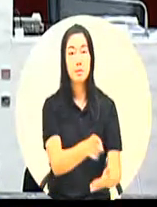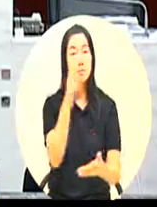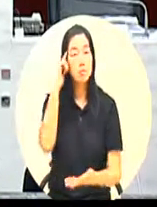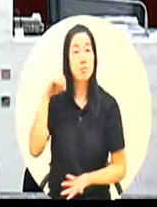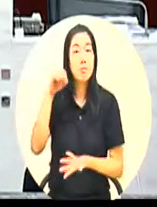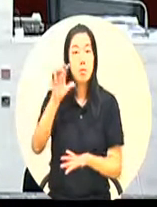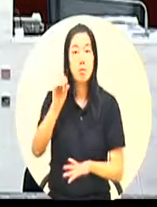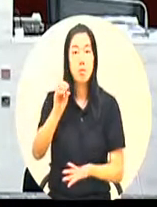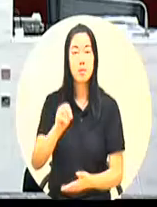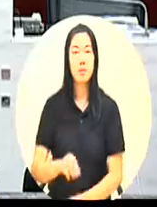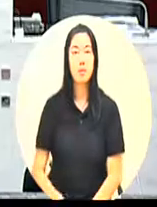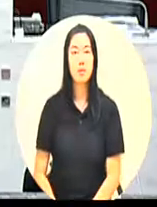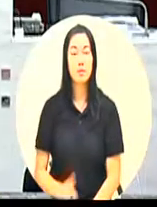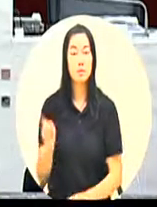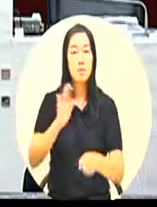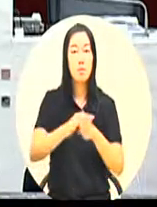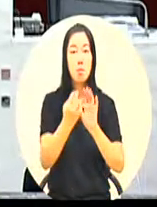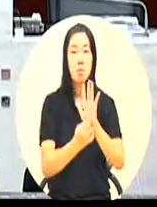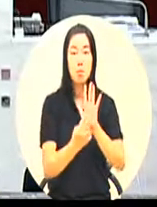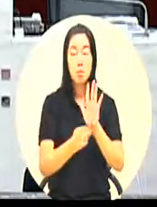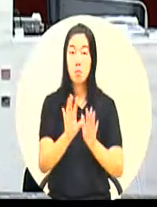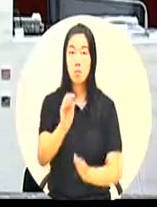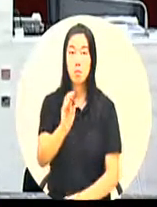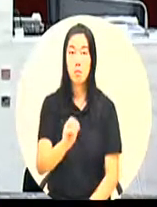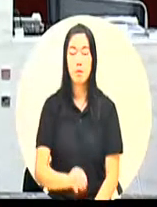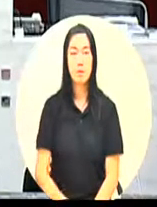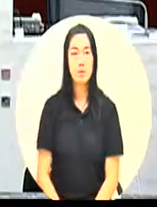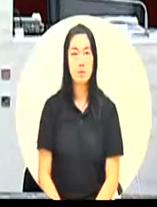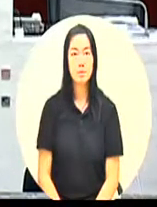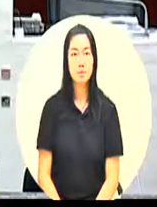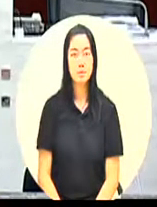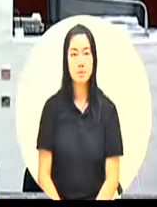其他意见要补充的，